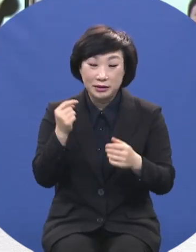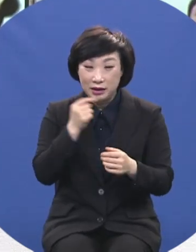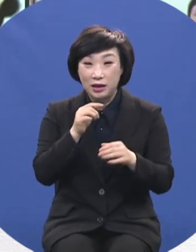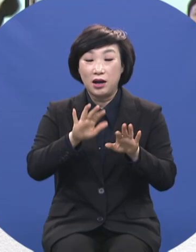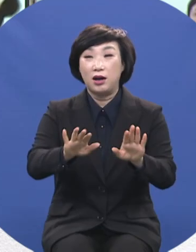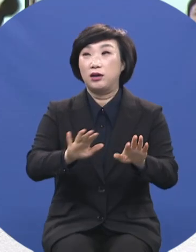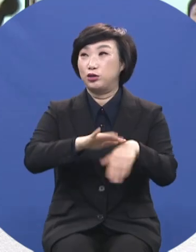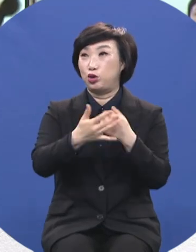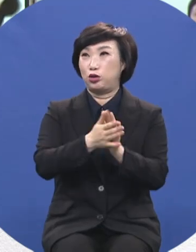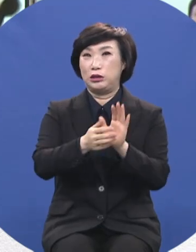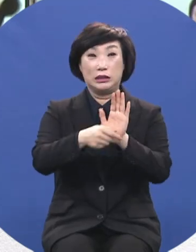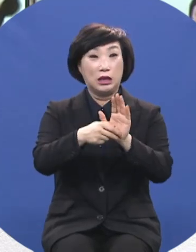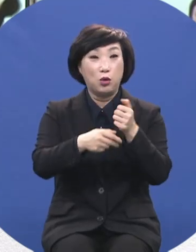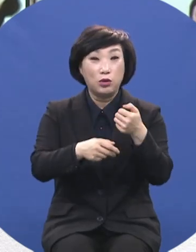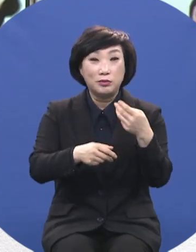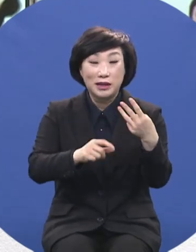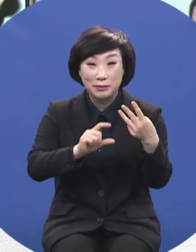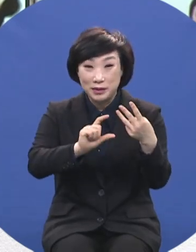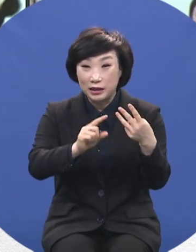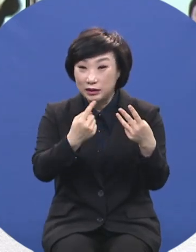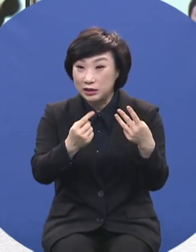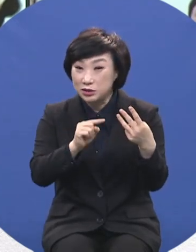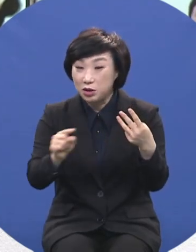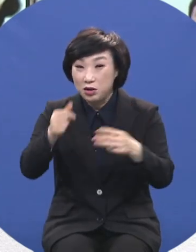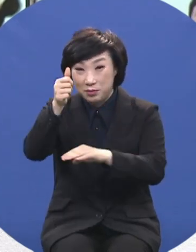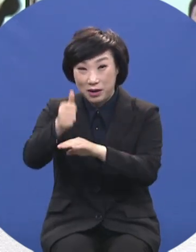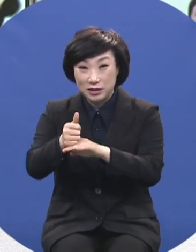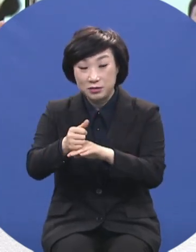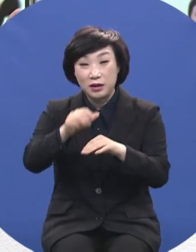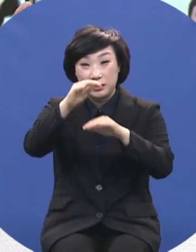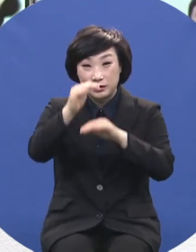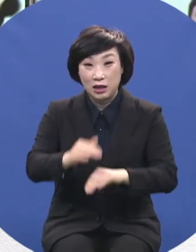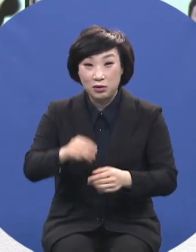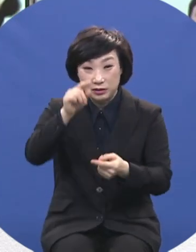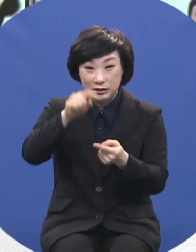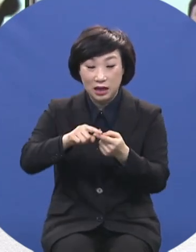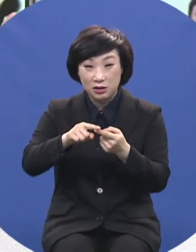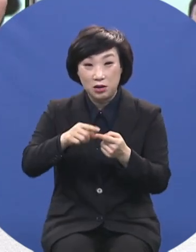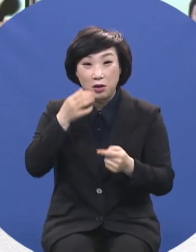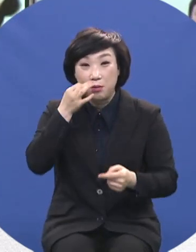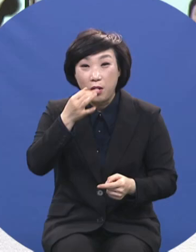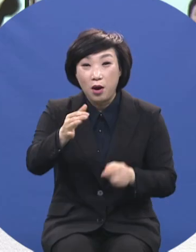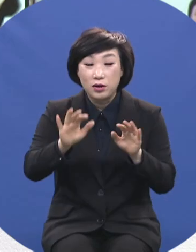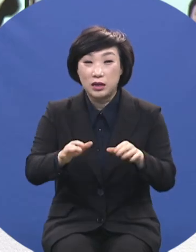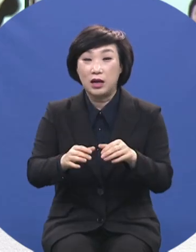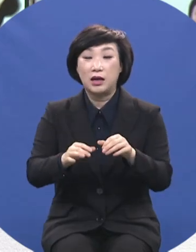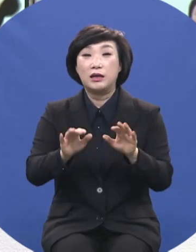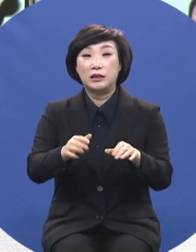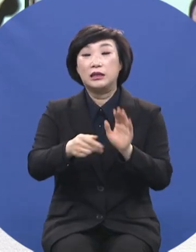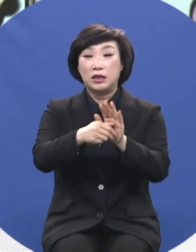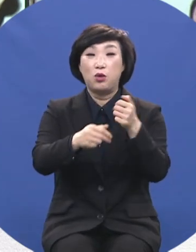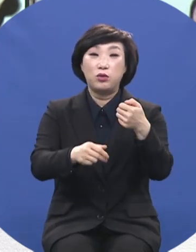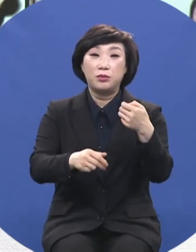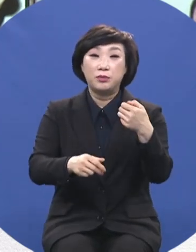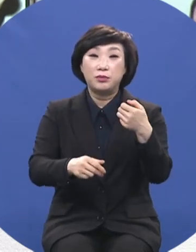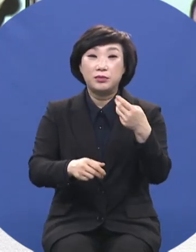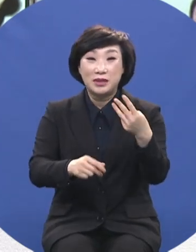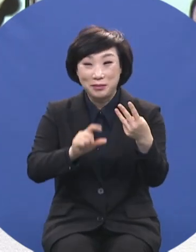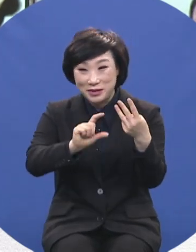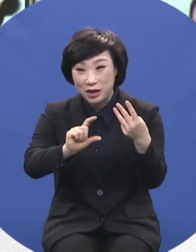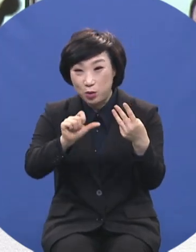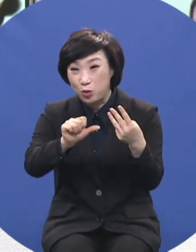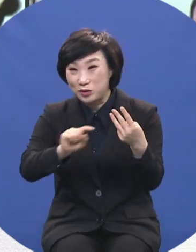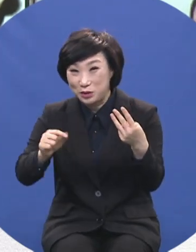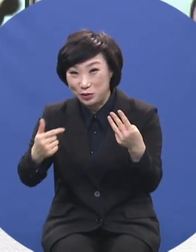이사야서 53장 1절로 마지막 절까지 그대로 보인 중에 5절, 6절 중에 여러분에게 설교